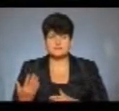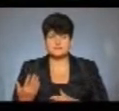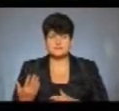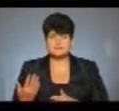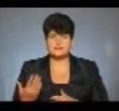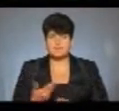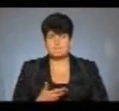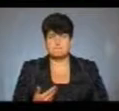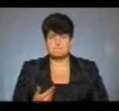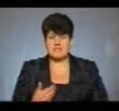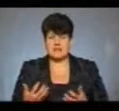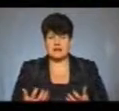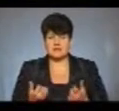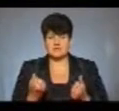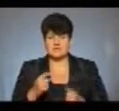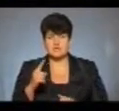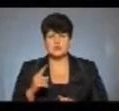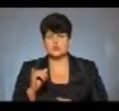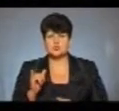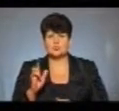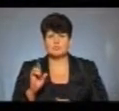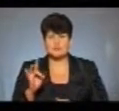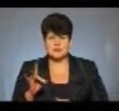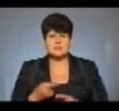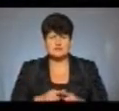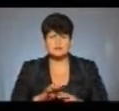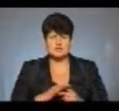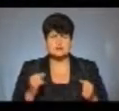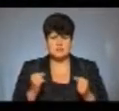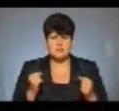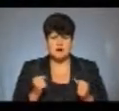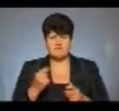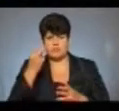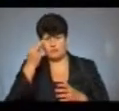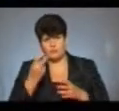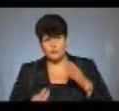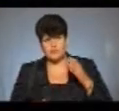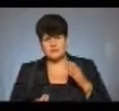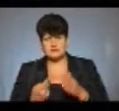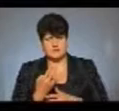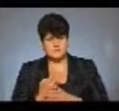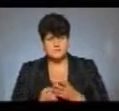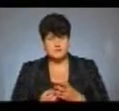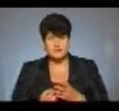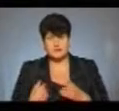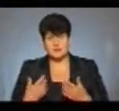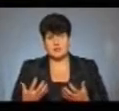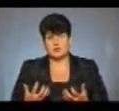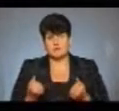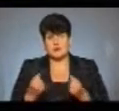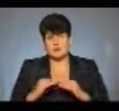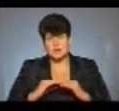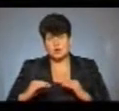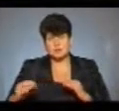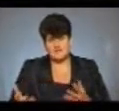як ми врятували зубра. Це було зимою, він провалився в ополонку, і ми з допомогою рятувальної мотузки ми